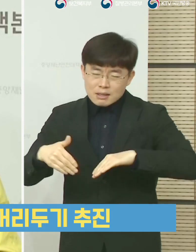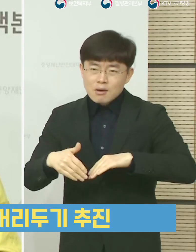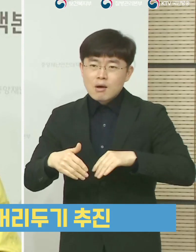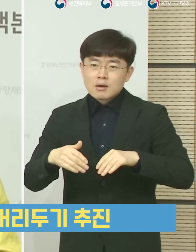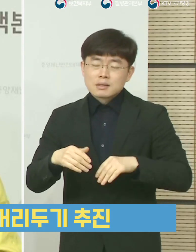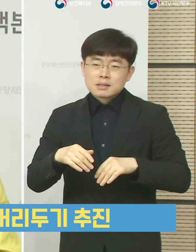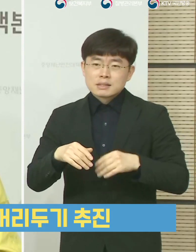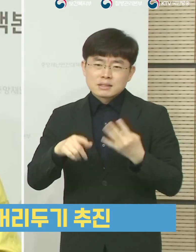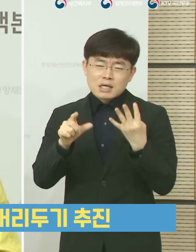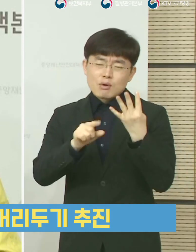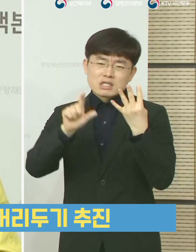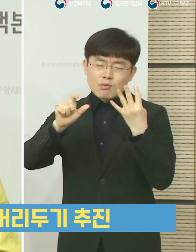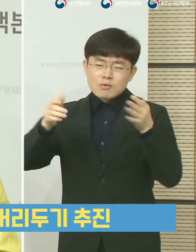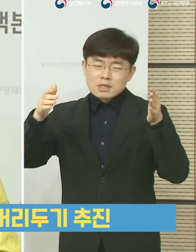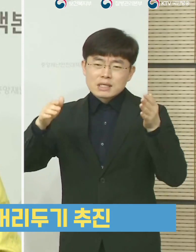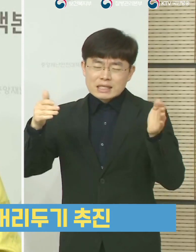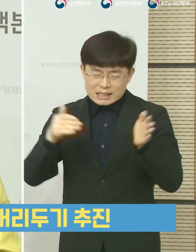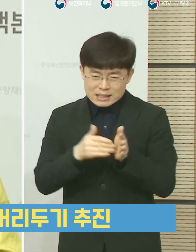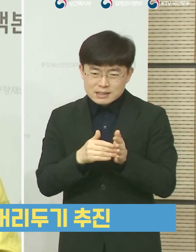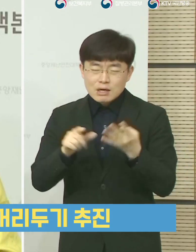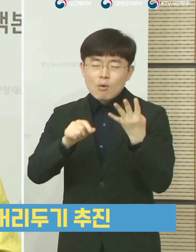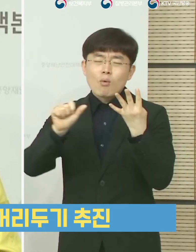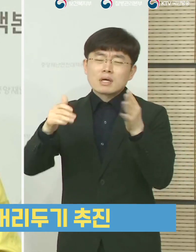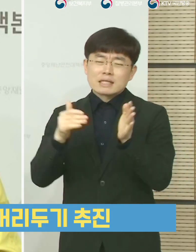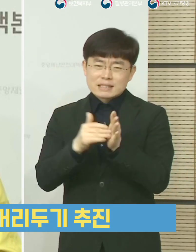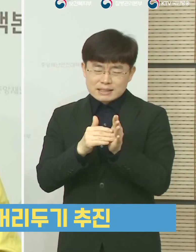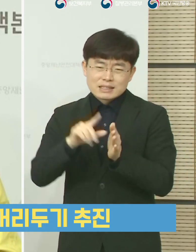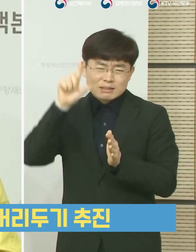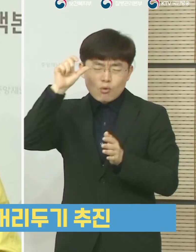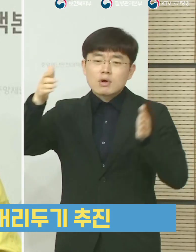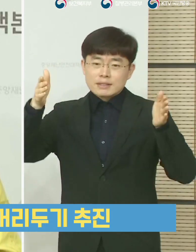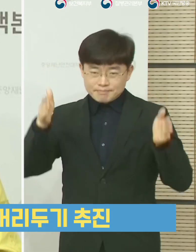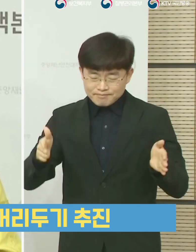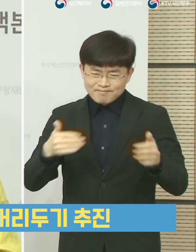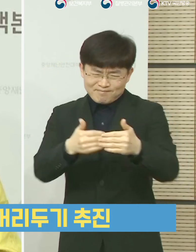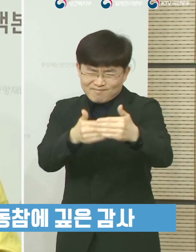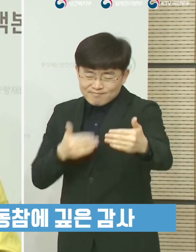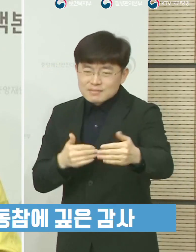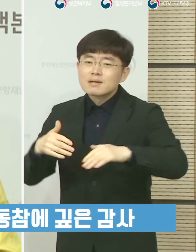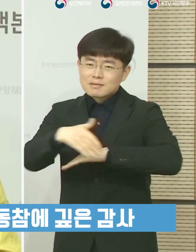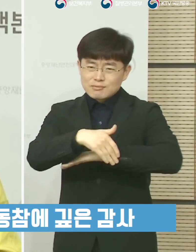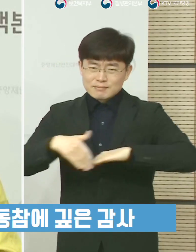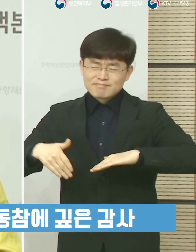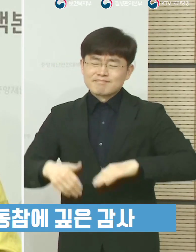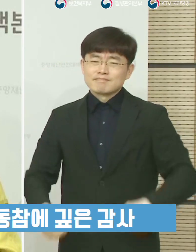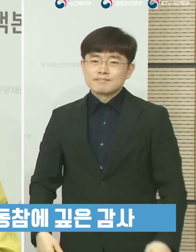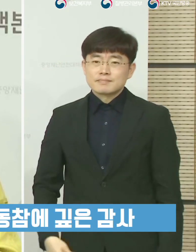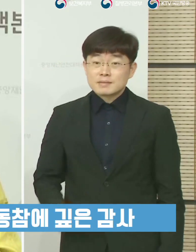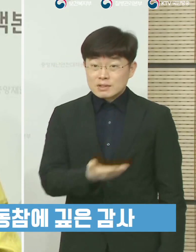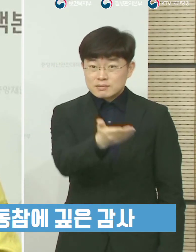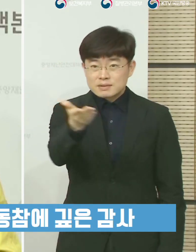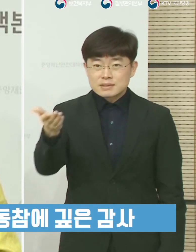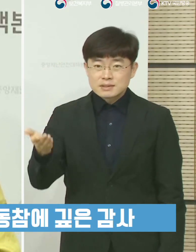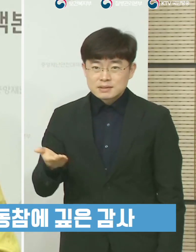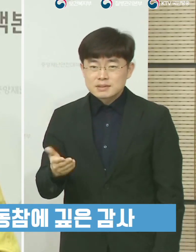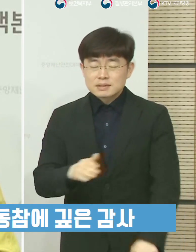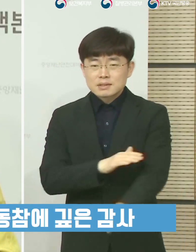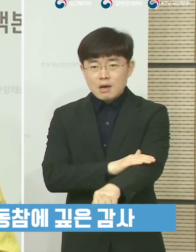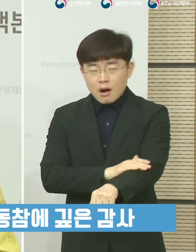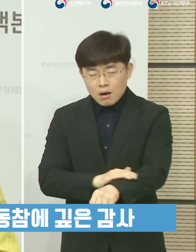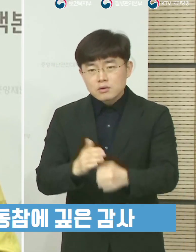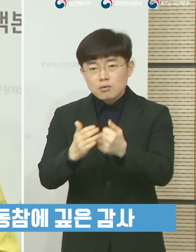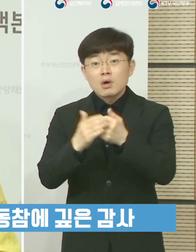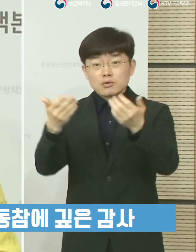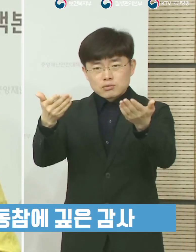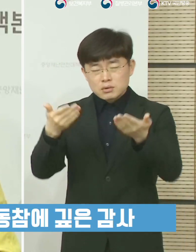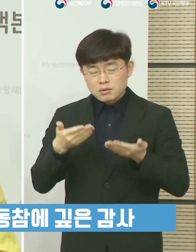것으로 그렇게 말씀을 드렸었고 거기에 대해서 모든 국민들께서 대부분의 국민들께서 이 부분에 대해서 좀